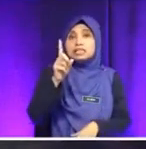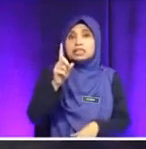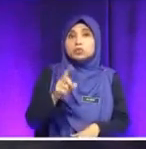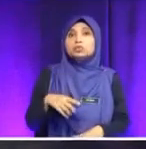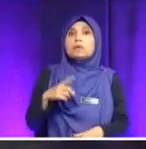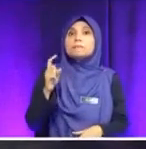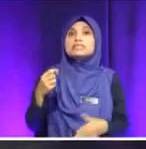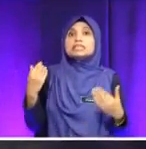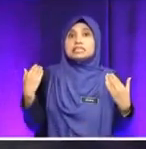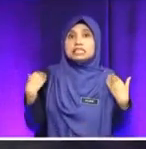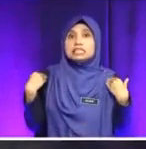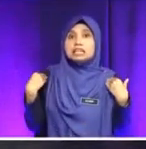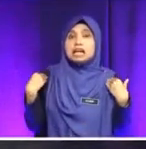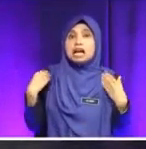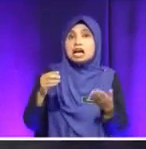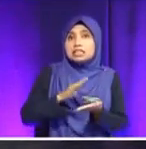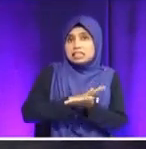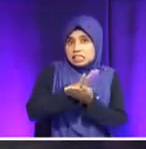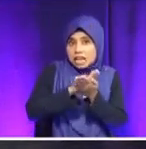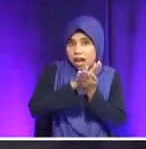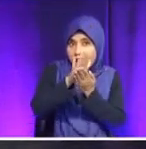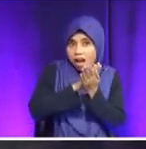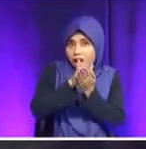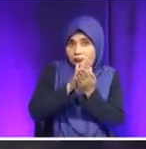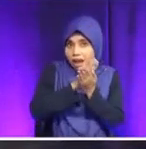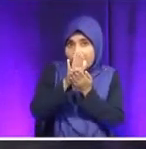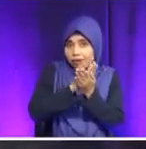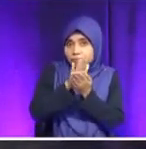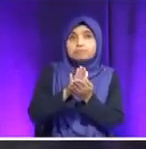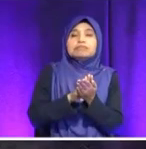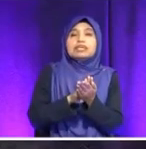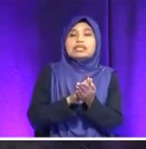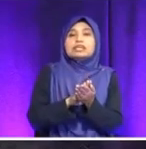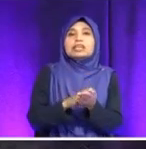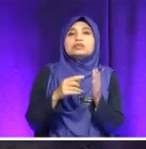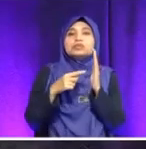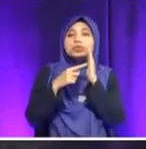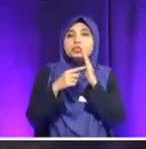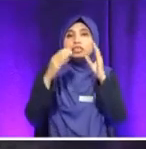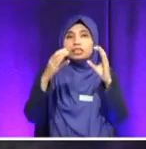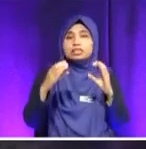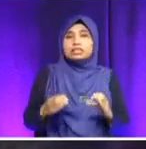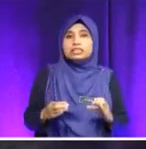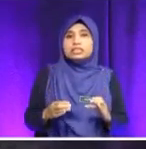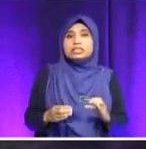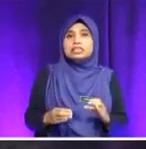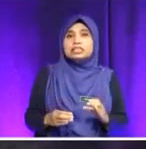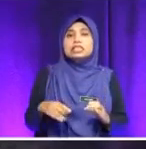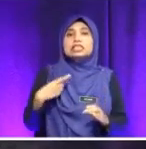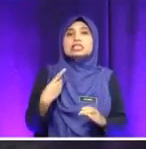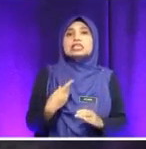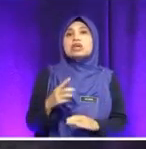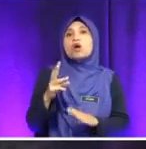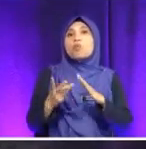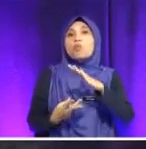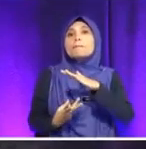kena menggilap terlebih dahulu. Macam mana cara menggilap? Tadi saya dah sebut kan? Tadi kita boleh wap kan? Lepas tu kita